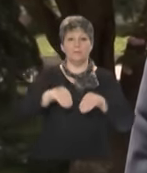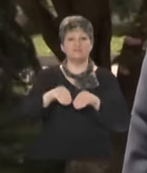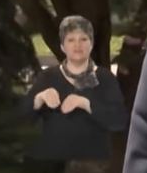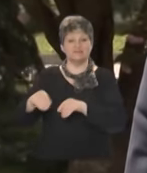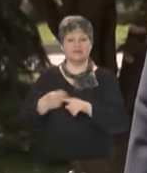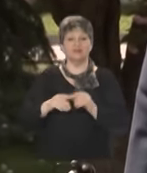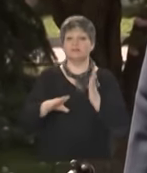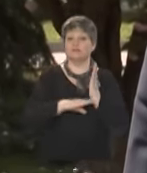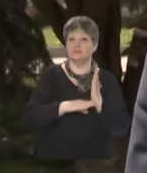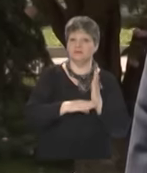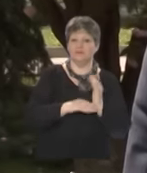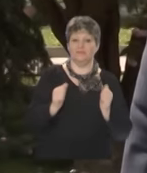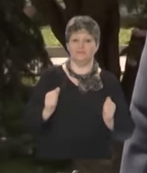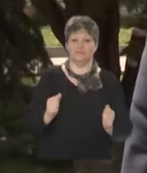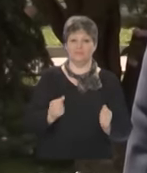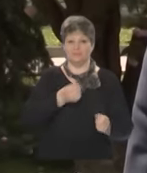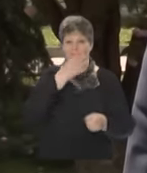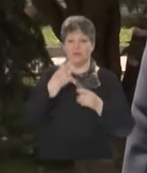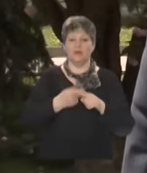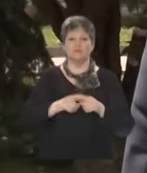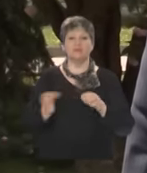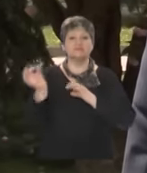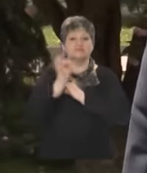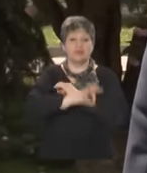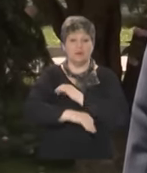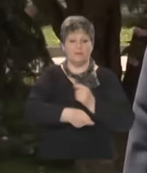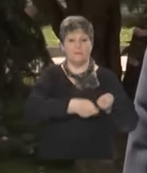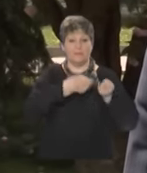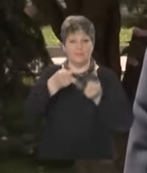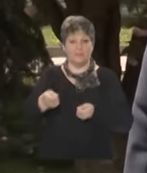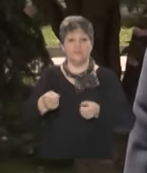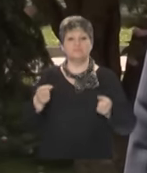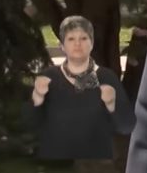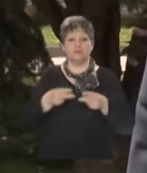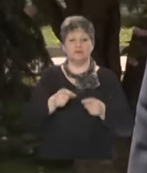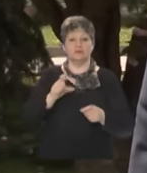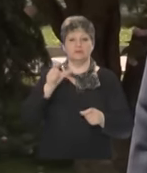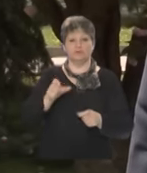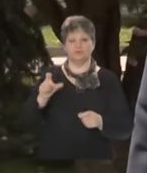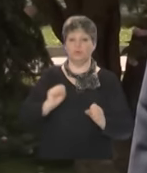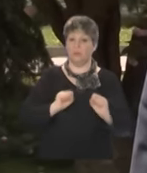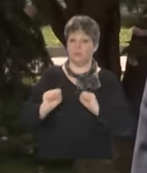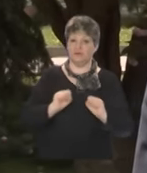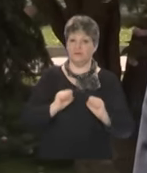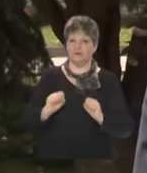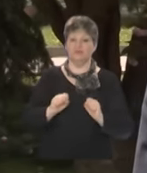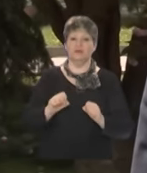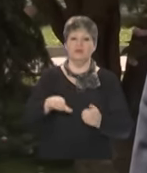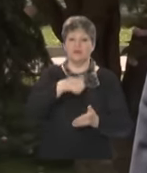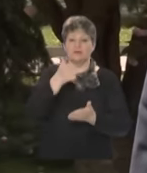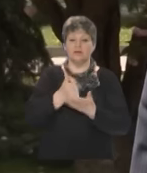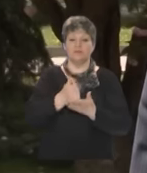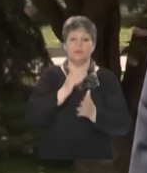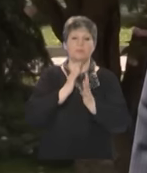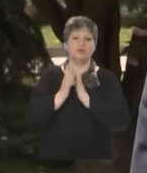посадили цю сакуру. Дерево це фактично попало до нас із Закарпаття, тоді спеціалістами управління.